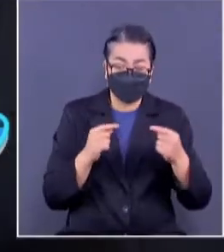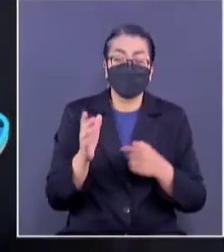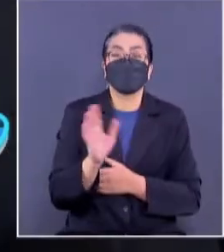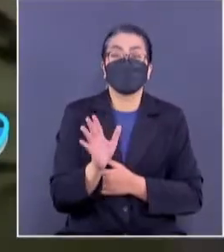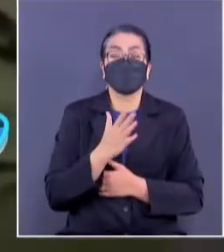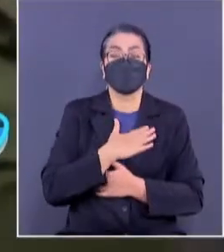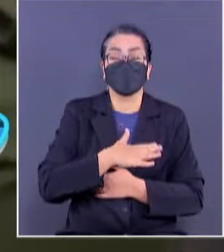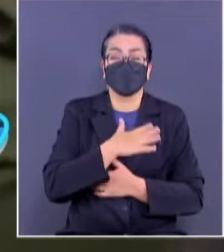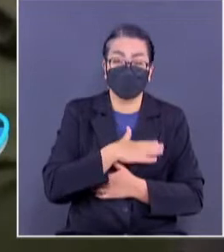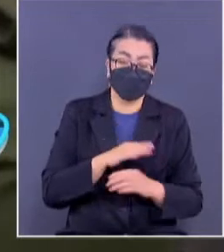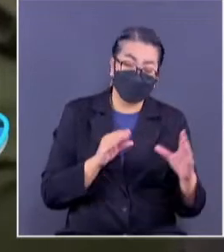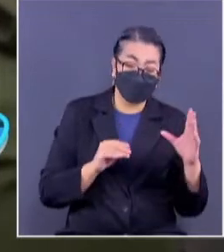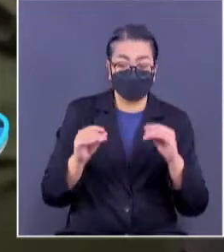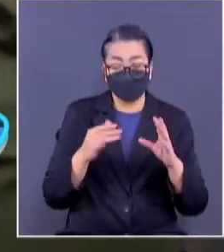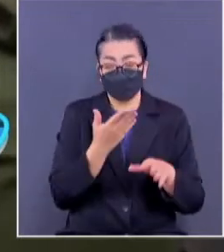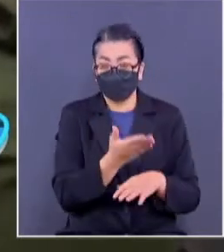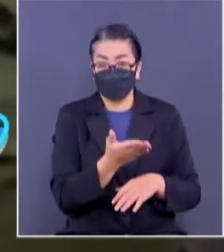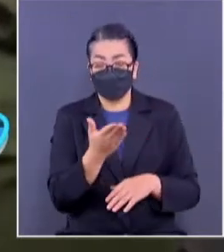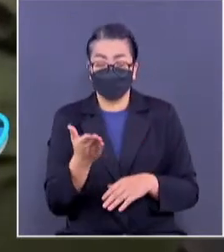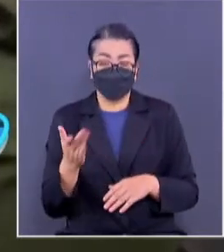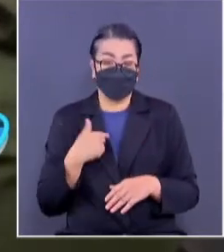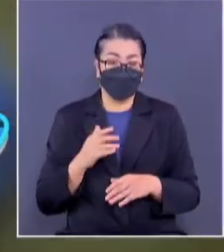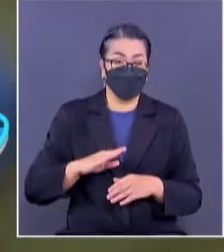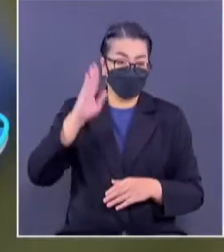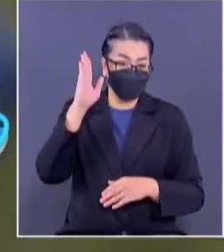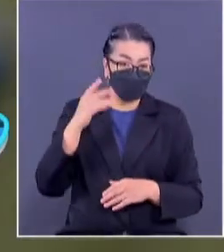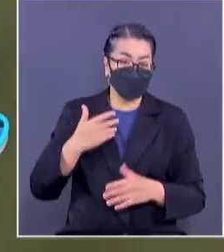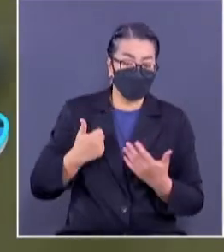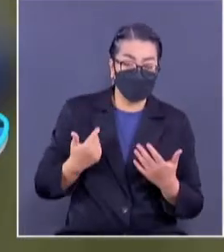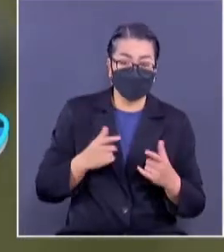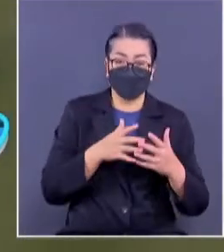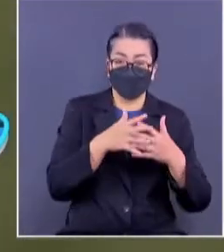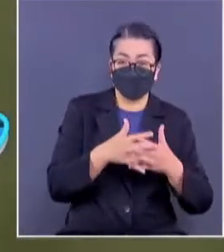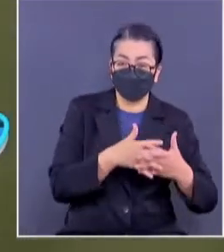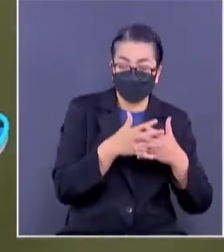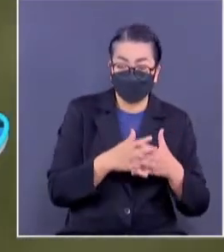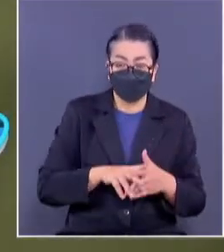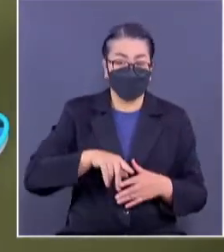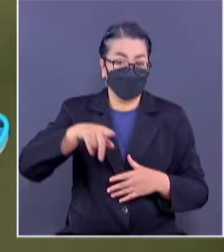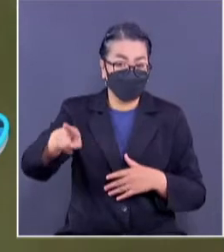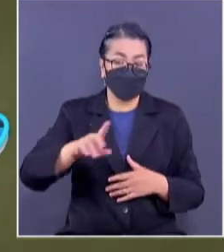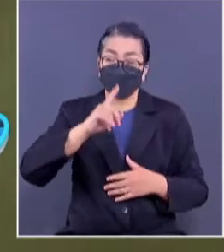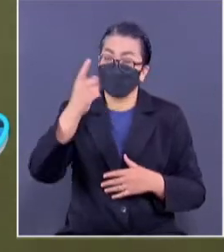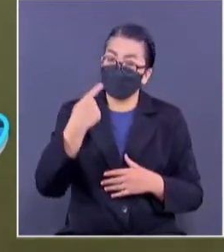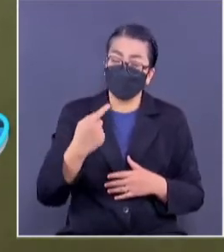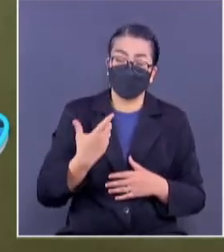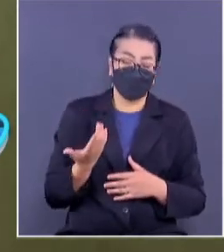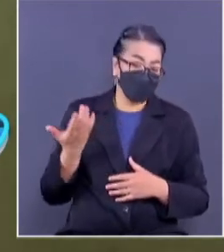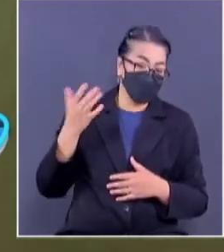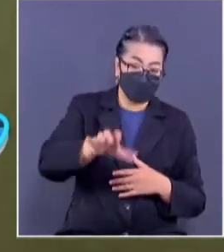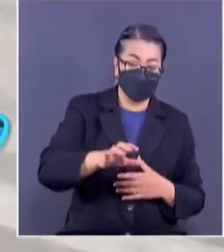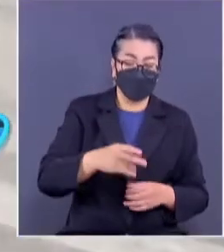แล้วก็จะมีเช็คการแสดงท่าทีคัดค้านจานที่ทั้งสหรัฐอเมริกาคัดค้านชาติตะวันตกที่ใช้มาตรการคว่ำบาตร